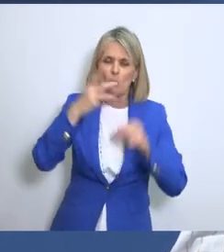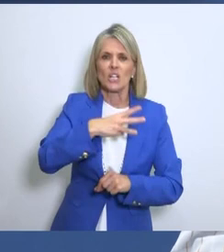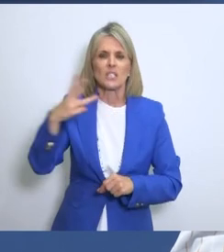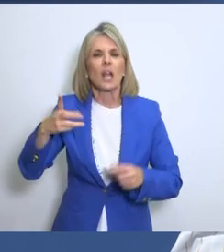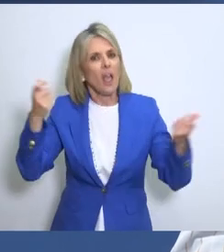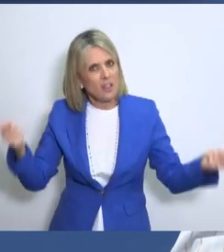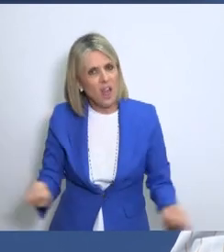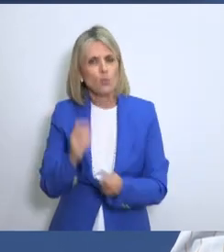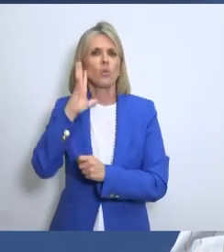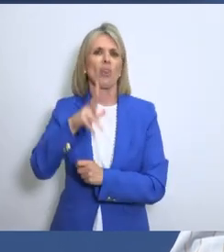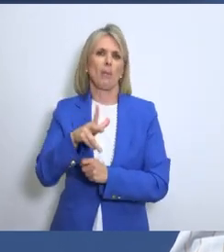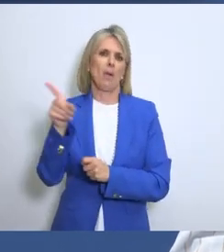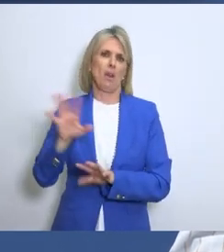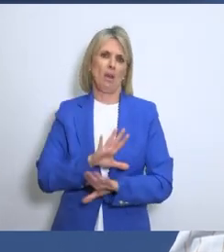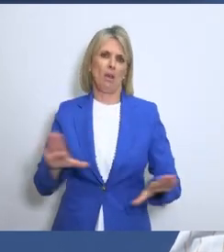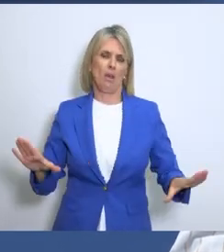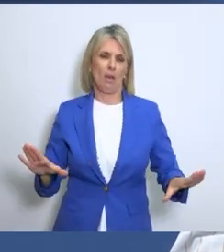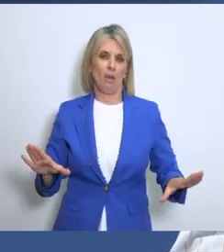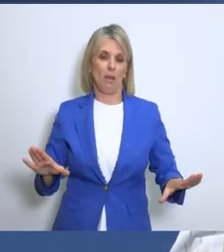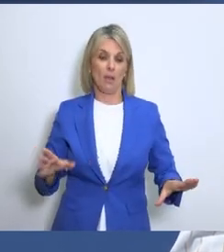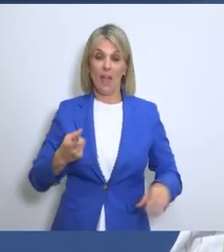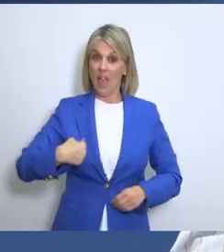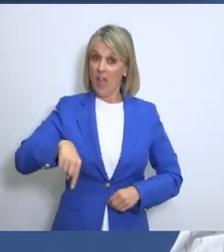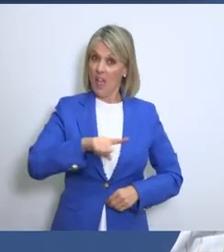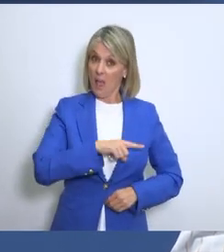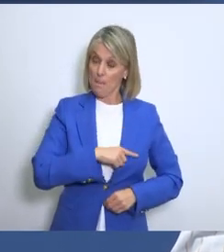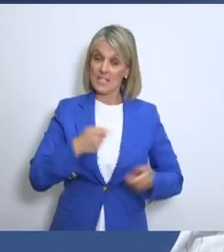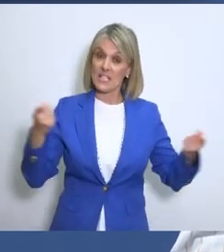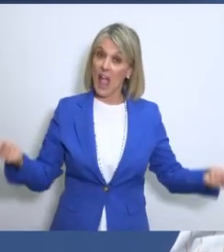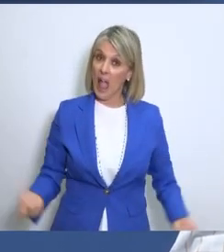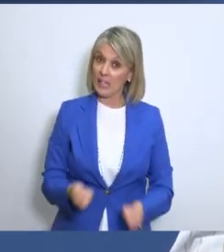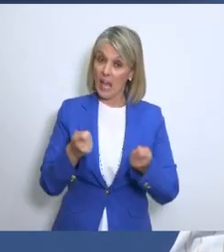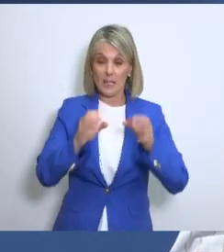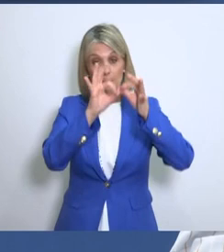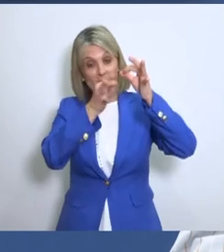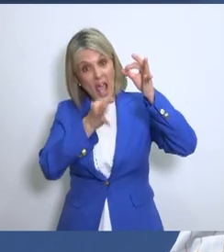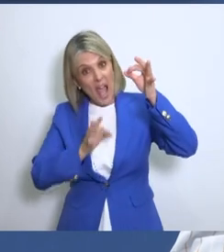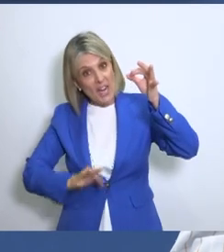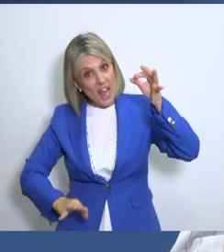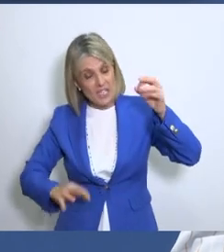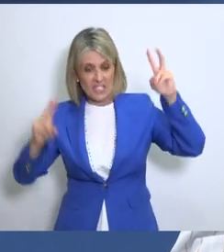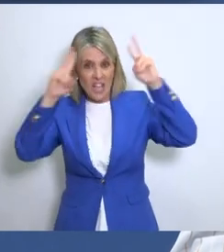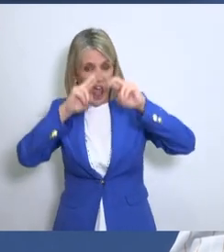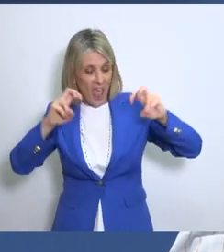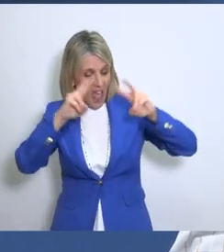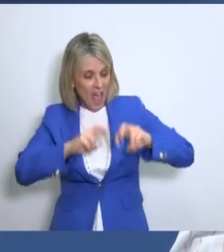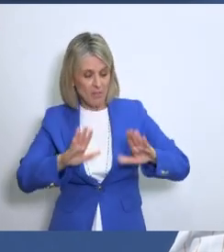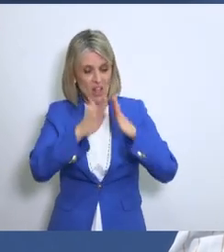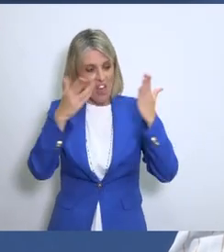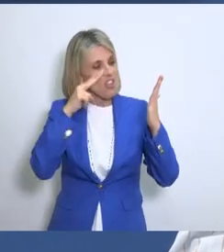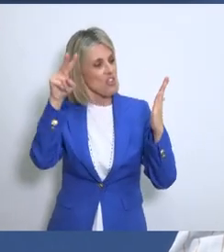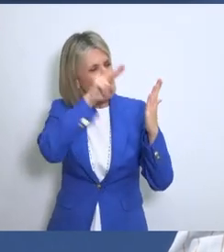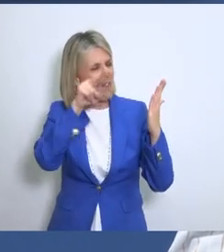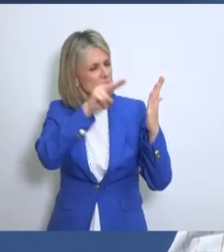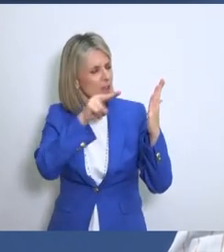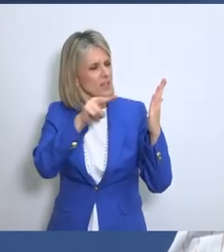και ρεφορμιστικά κόμματα. Στηρίζεται σε αναλύσεις, σε μαρξιστικές αναλύσεις, που κάθε